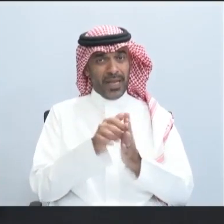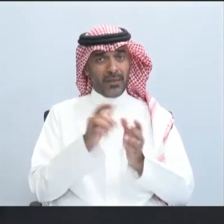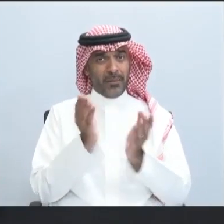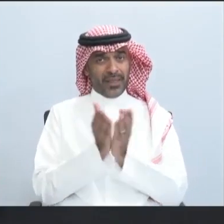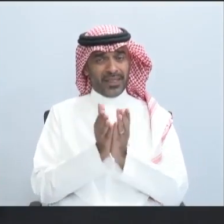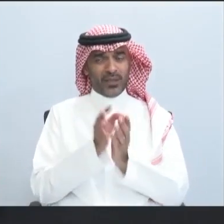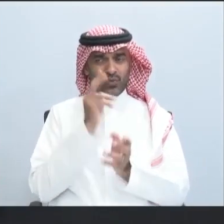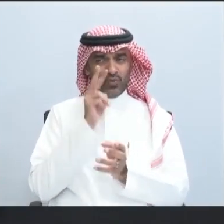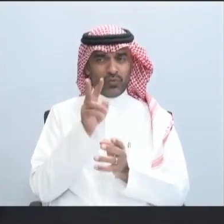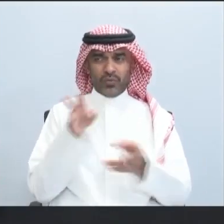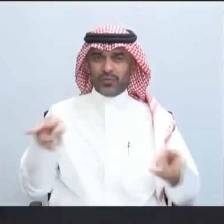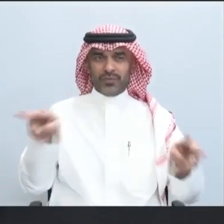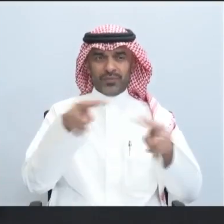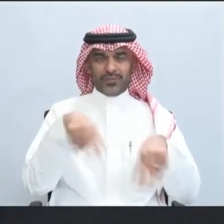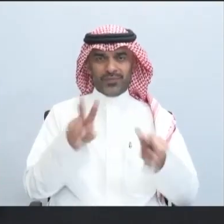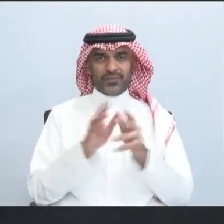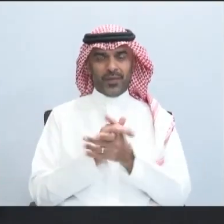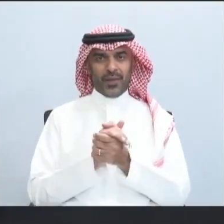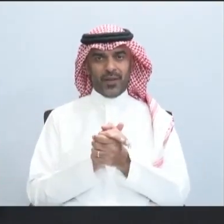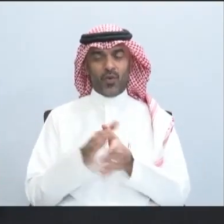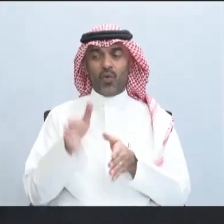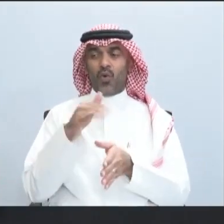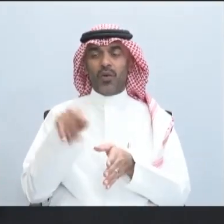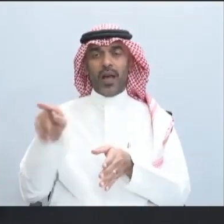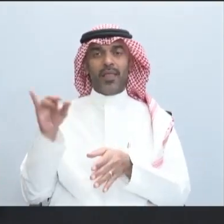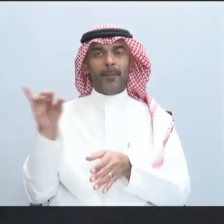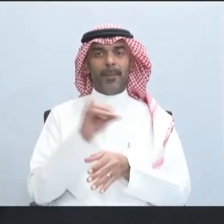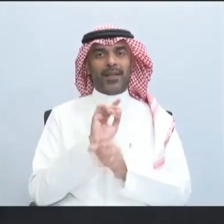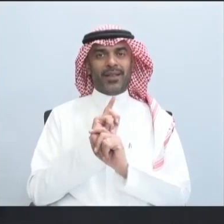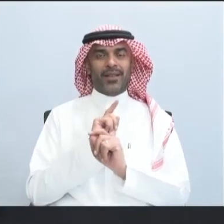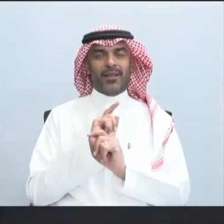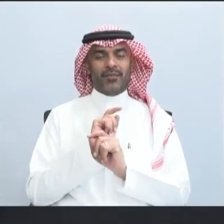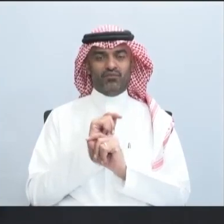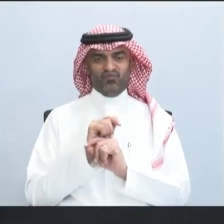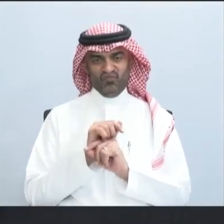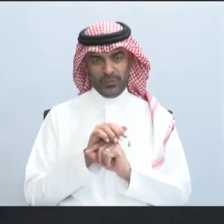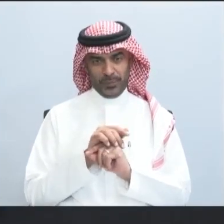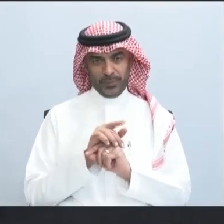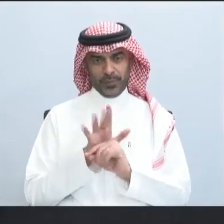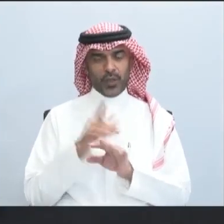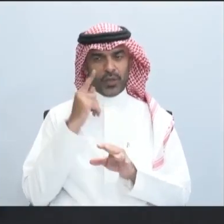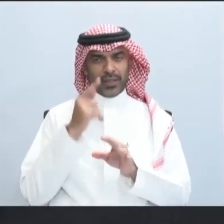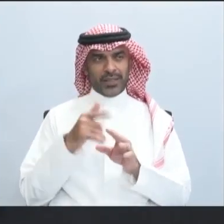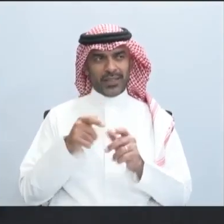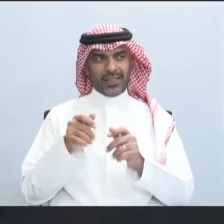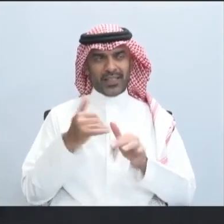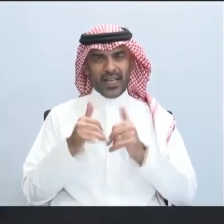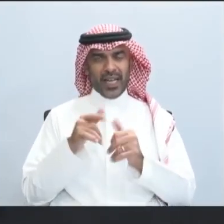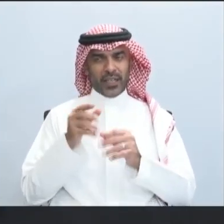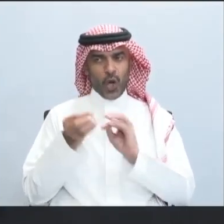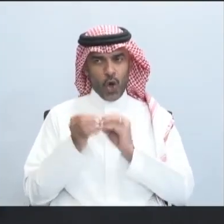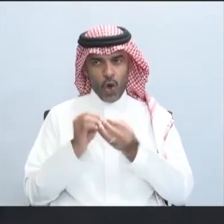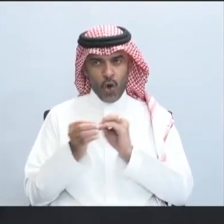اذا جميعها ماده واستخدمنا طريقه اللون والشكل